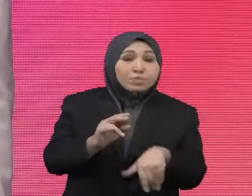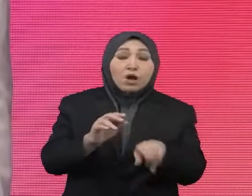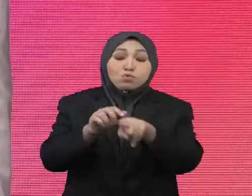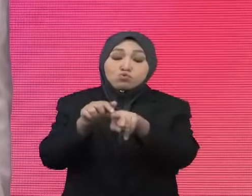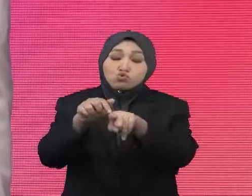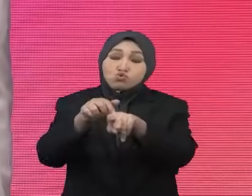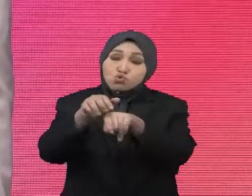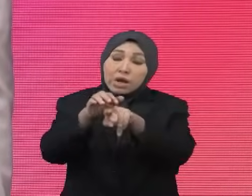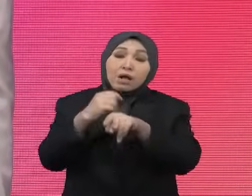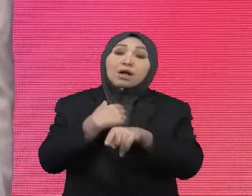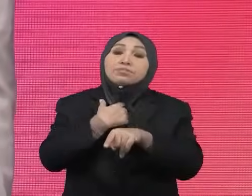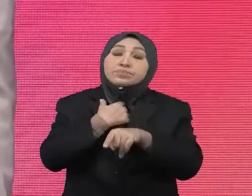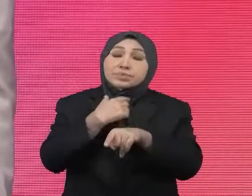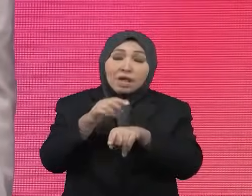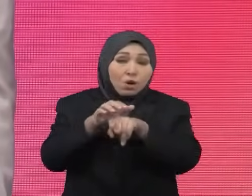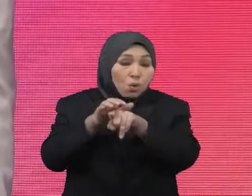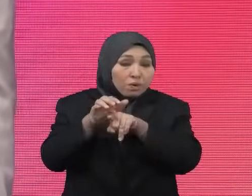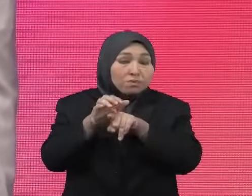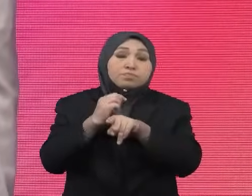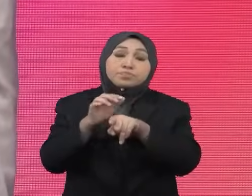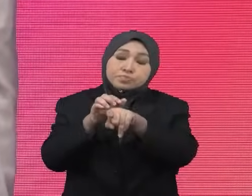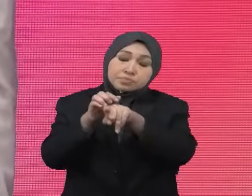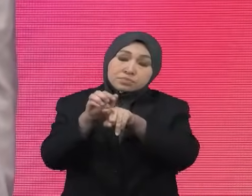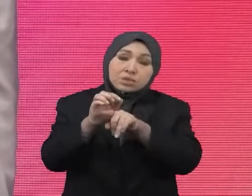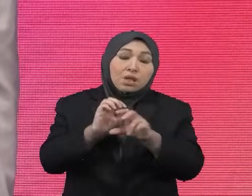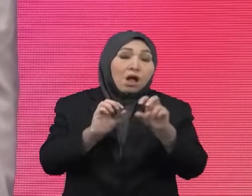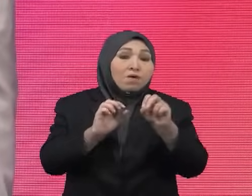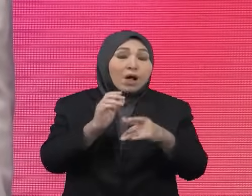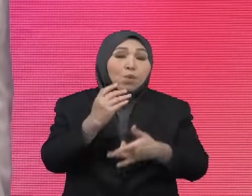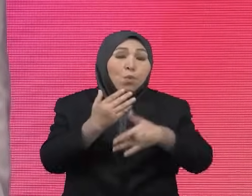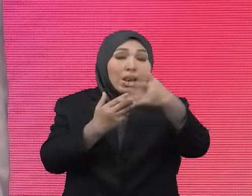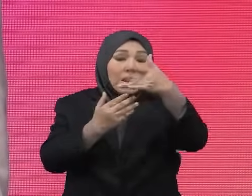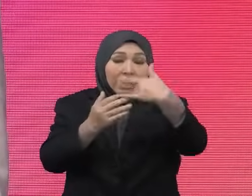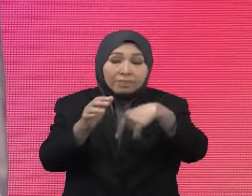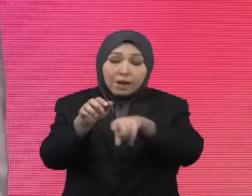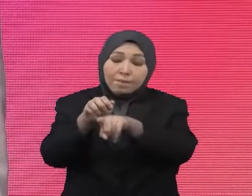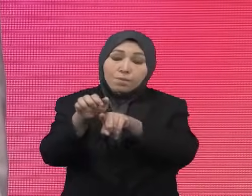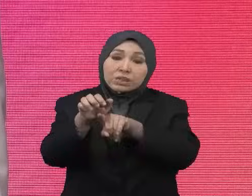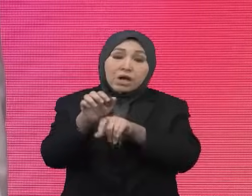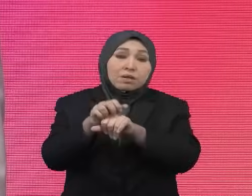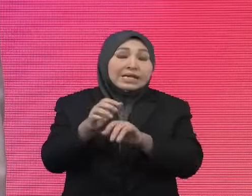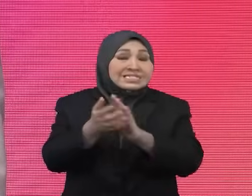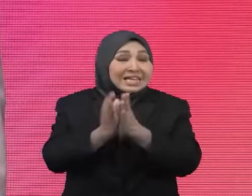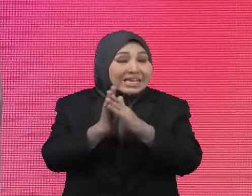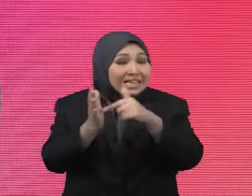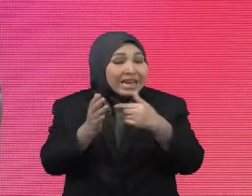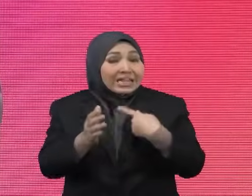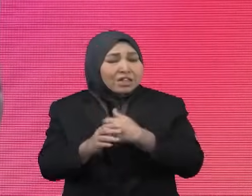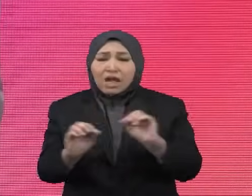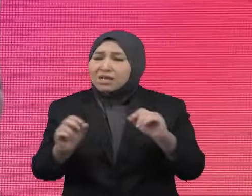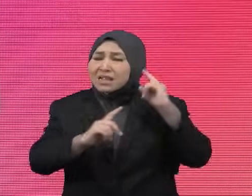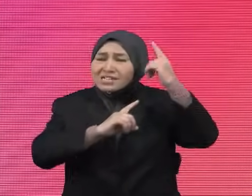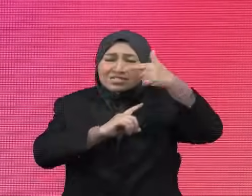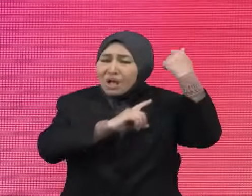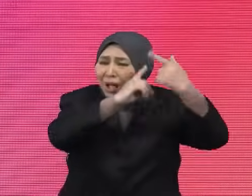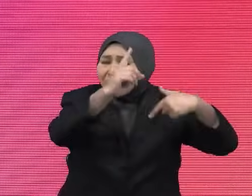halqum, jiran dia hujung kerongkong. Qaf awal lidah, permulaan lidah. Maka inilah, tidak ada alasan untuk